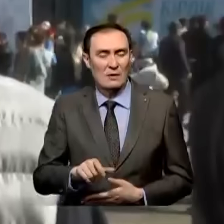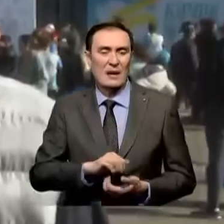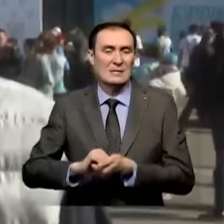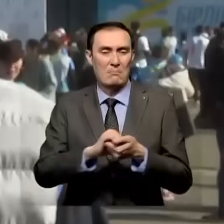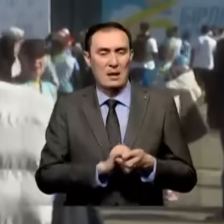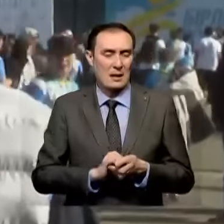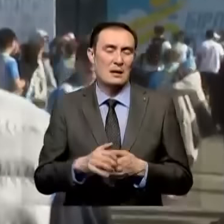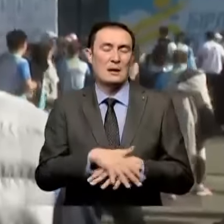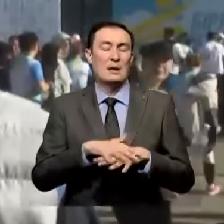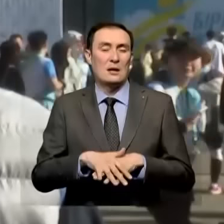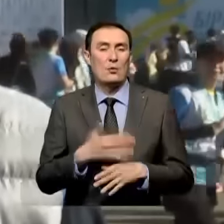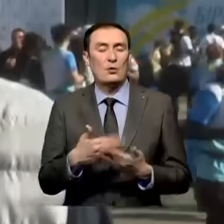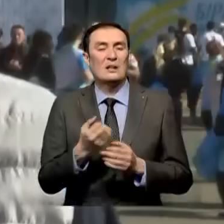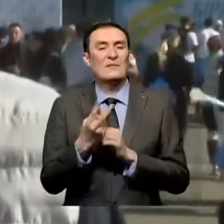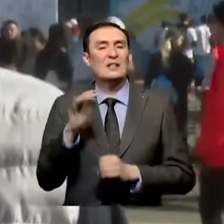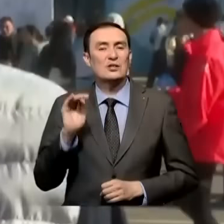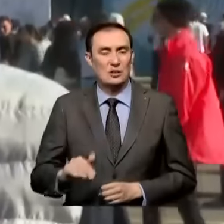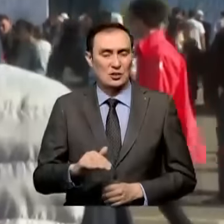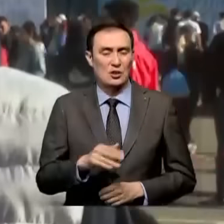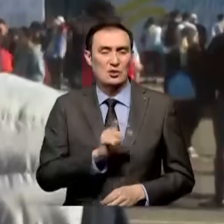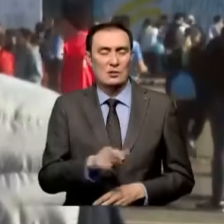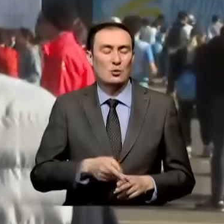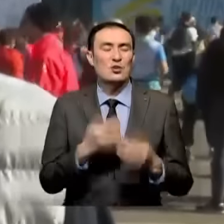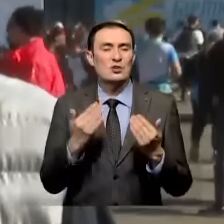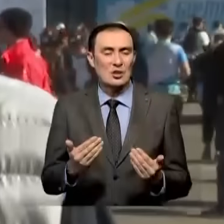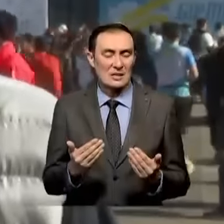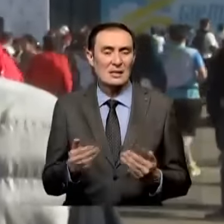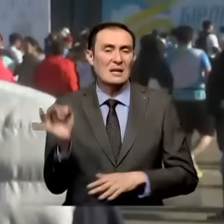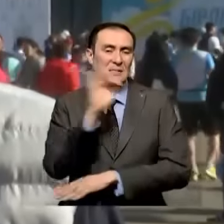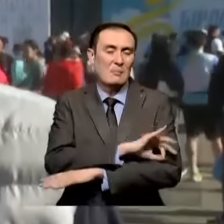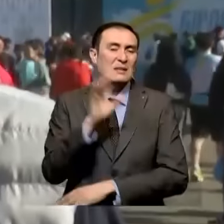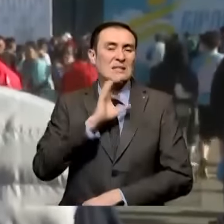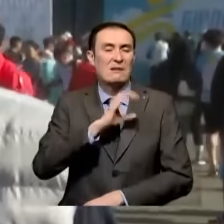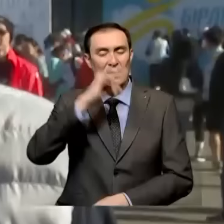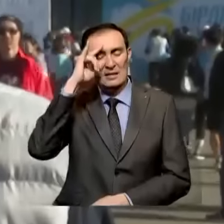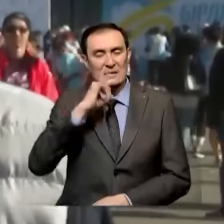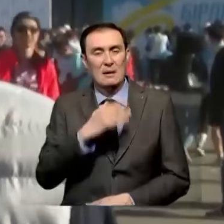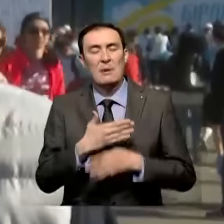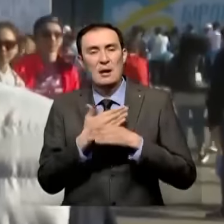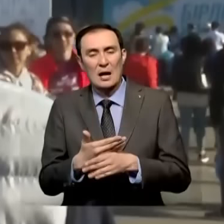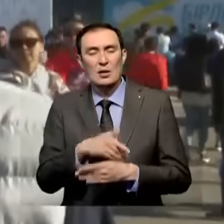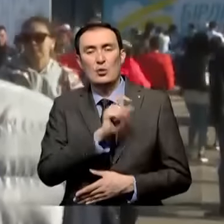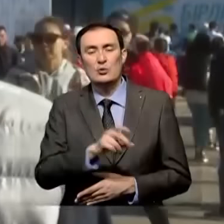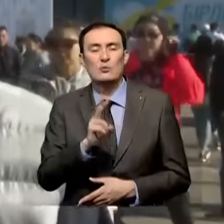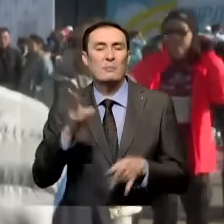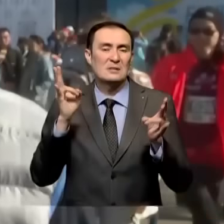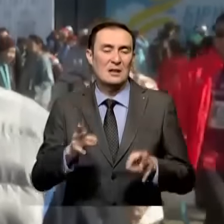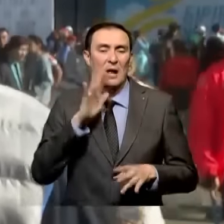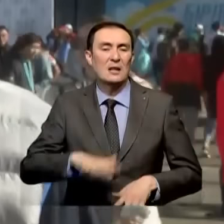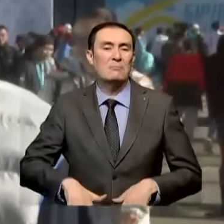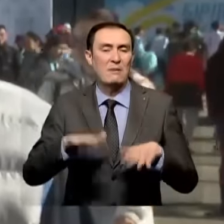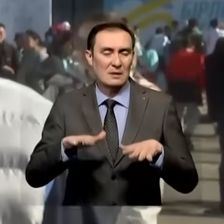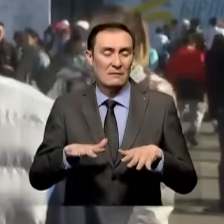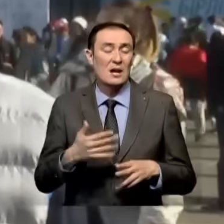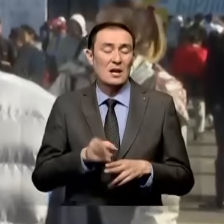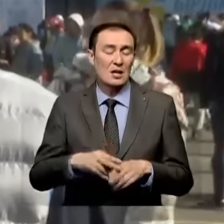ассамблеи. Их около 12 тысяч, которые сейчас на западе и на севере страны помогают тем, кто пострадал от паводков.